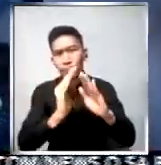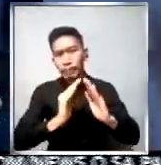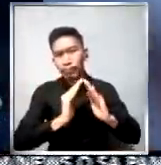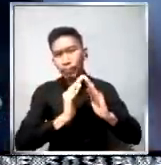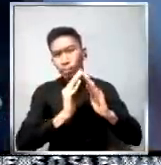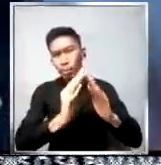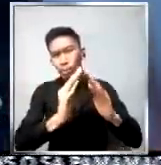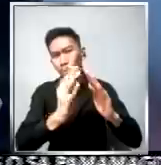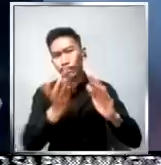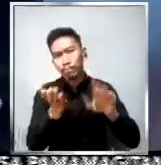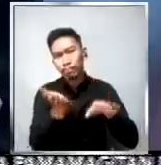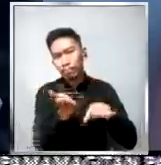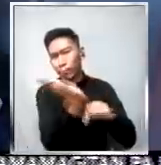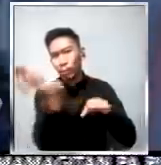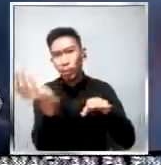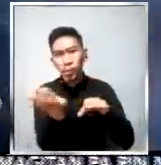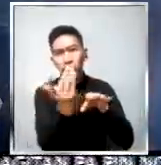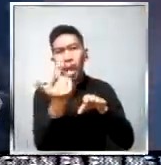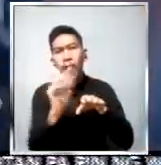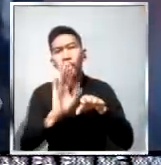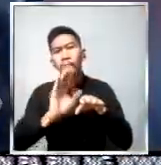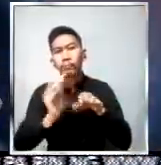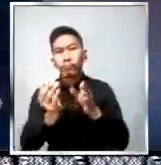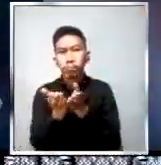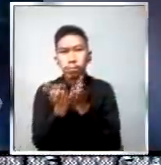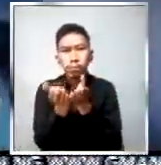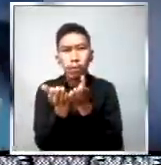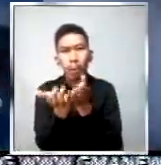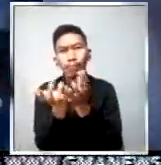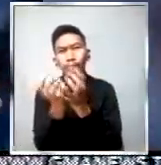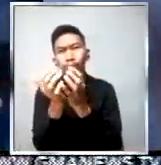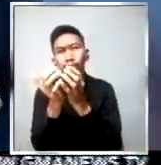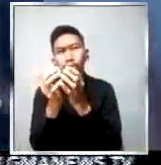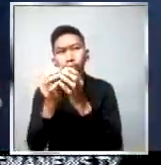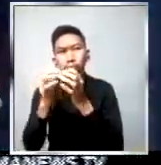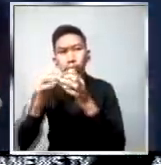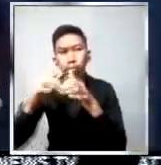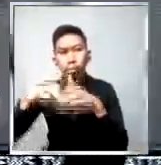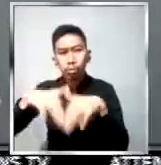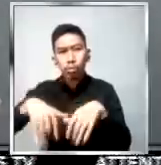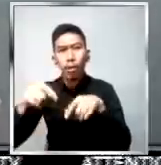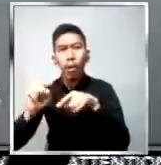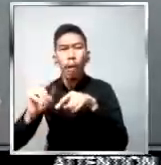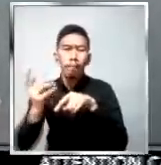Tuluyang nasira ang bangkang gamit pa man din daw nila sa kanilang kabuhayan.